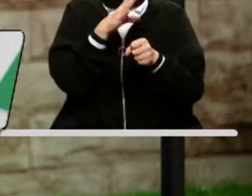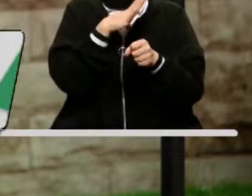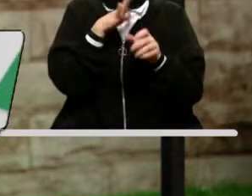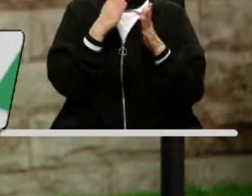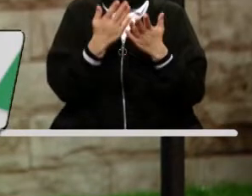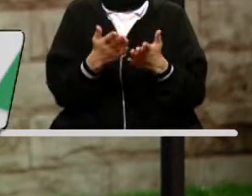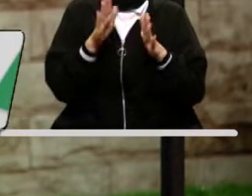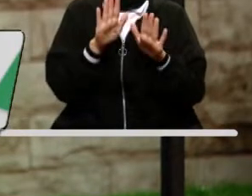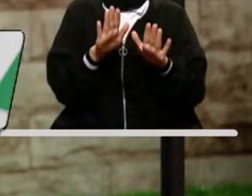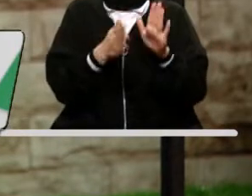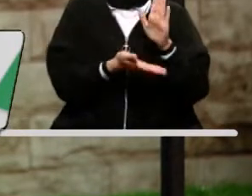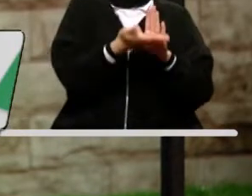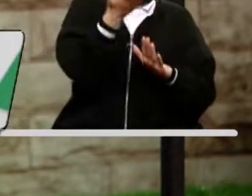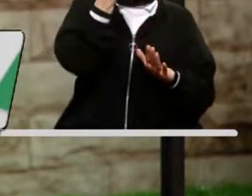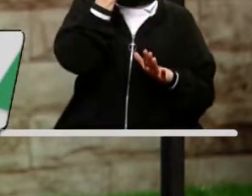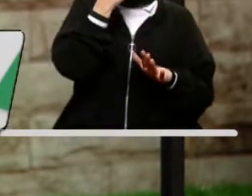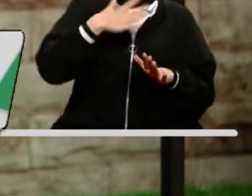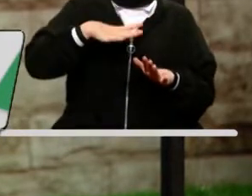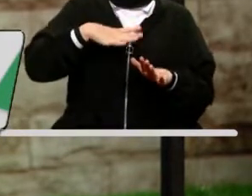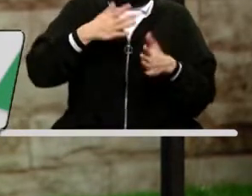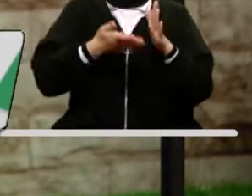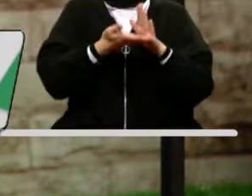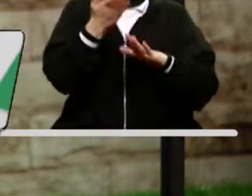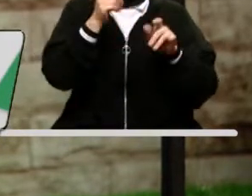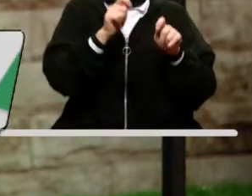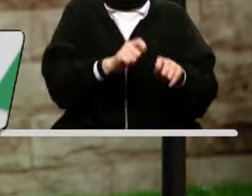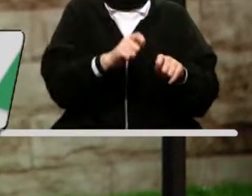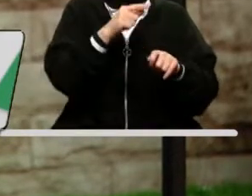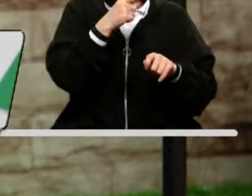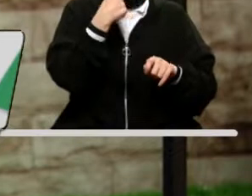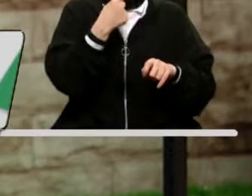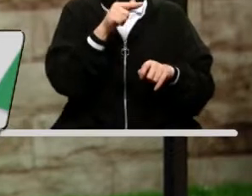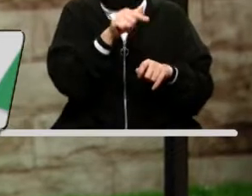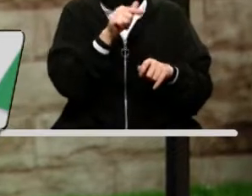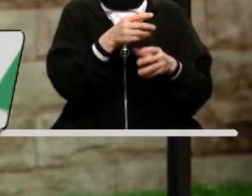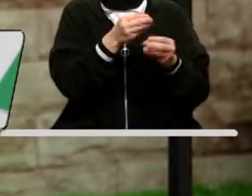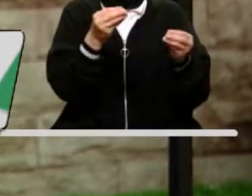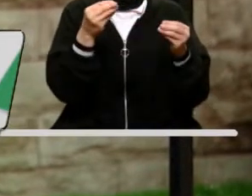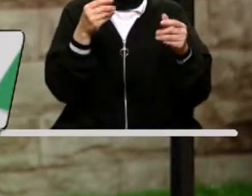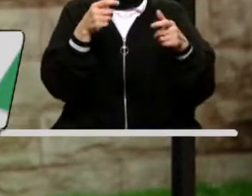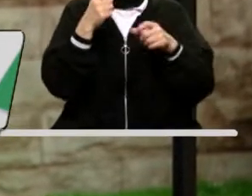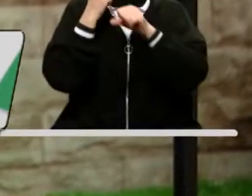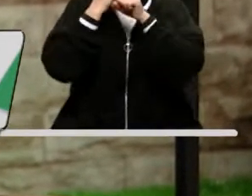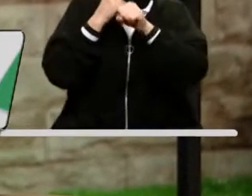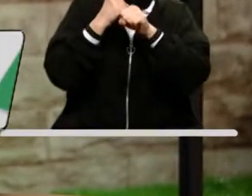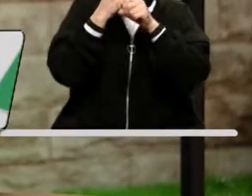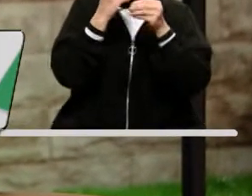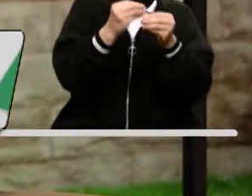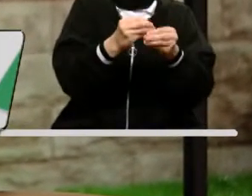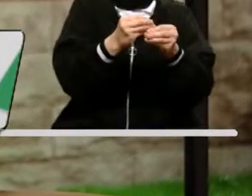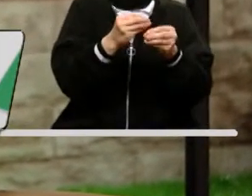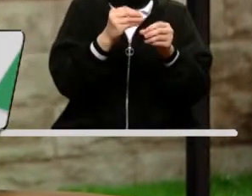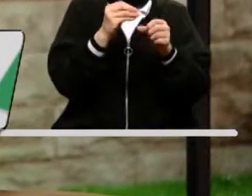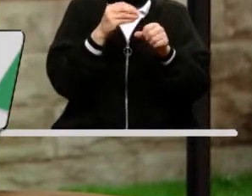fazlasını istemek, fazlasını beklemek çocuktan, fazla yük yüklemek elbette çocuğu sıkboğaz etmek ya da iyi bir